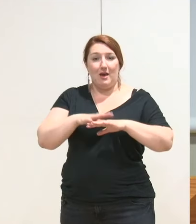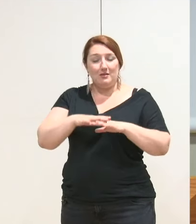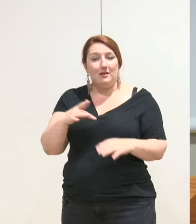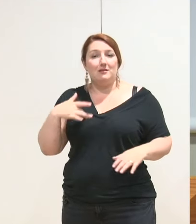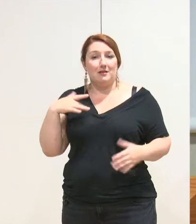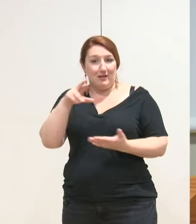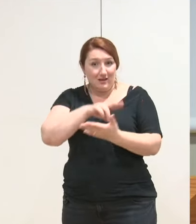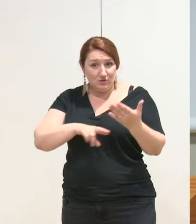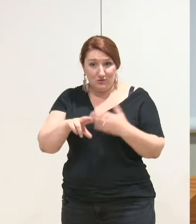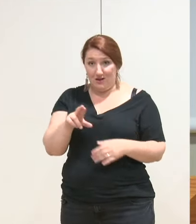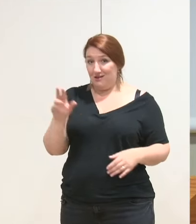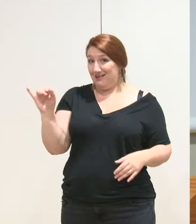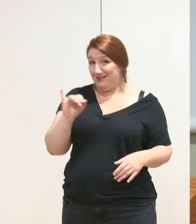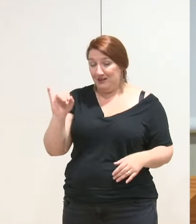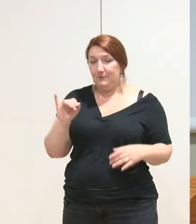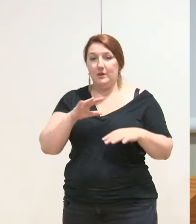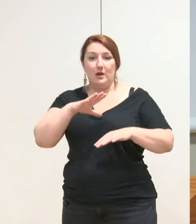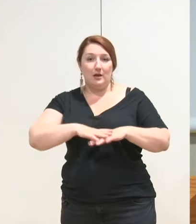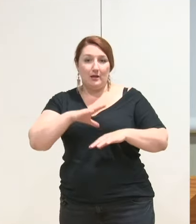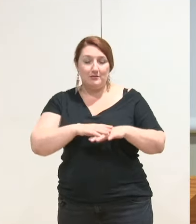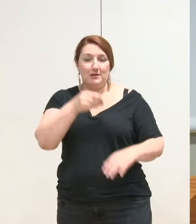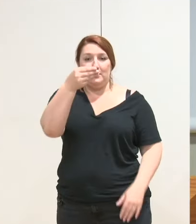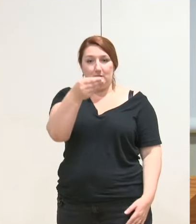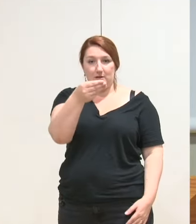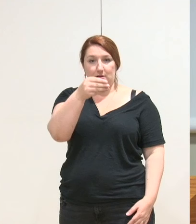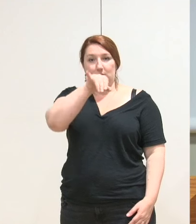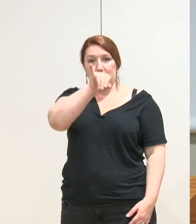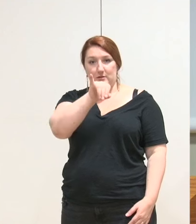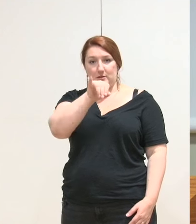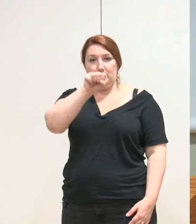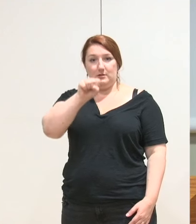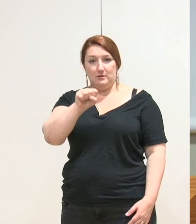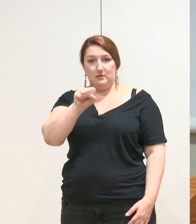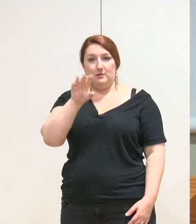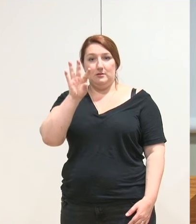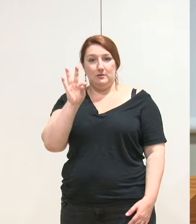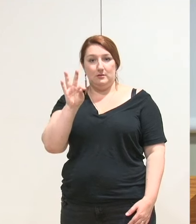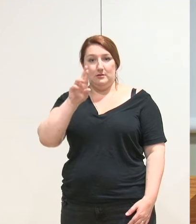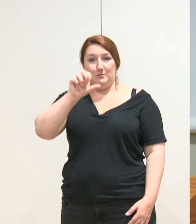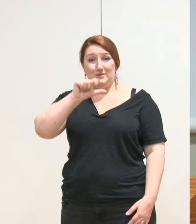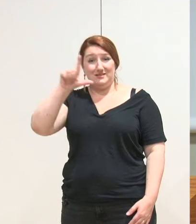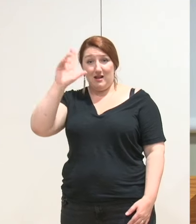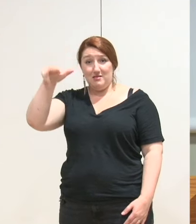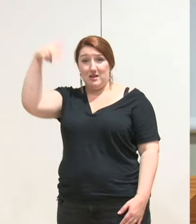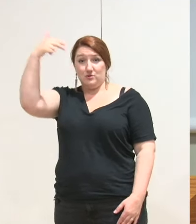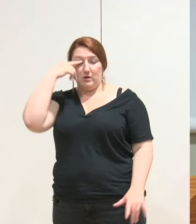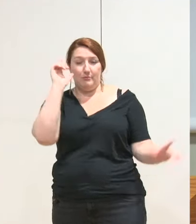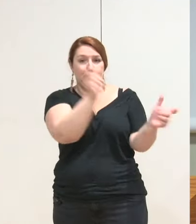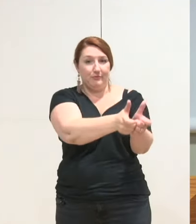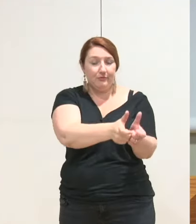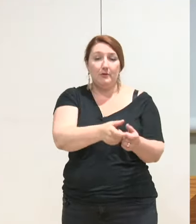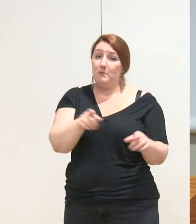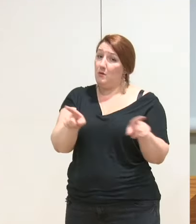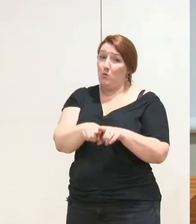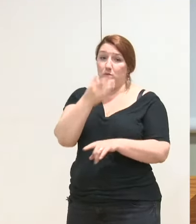a le quartier mistral qui a été fléché identifié par le niveau national il y aura d'autres quartiers et donc